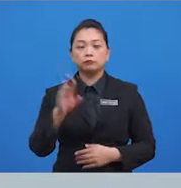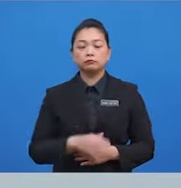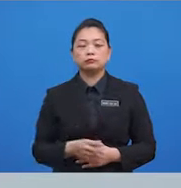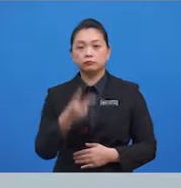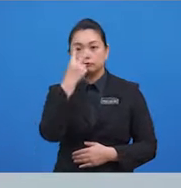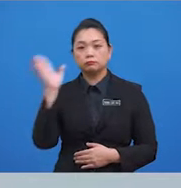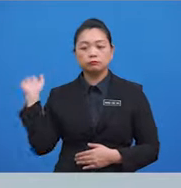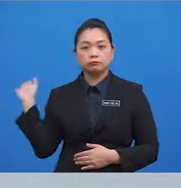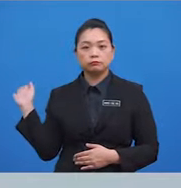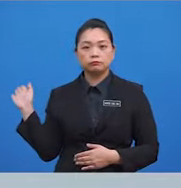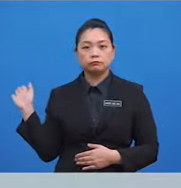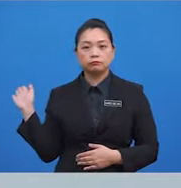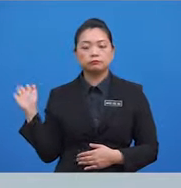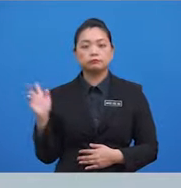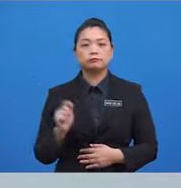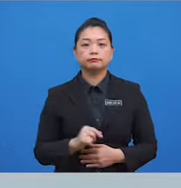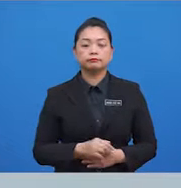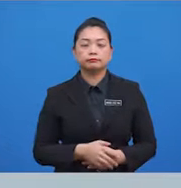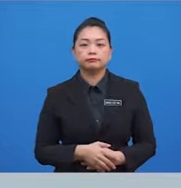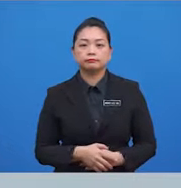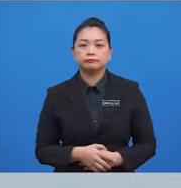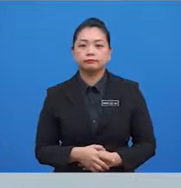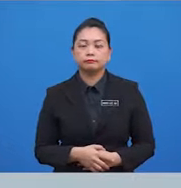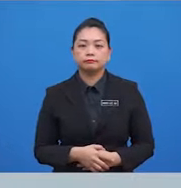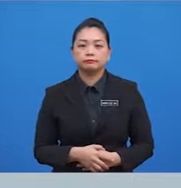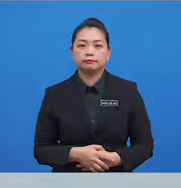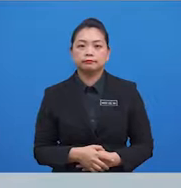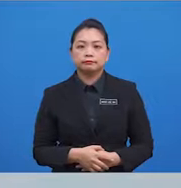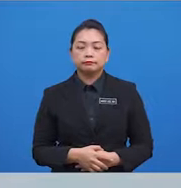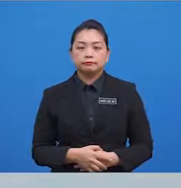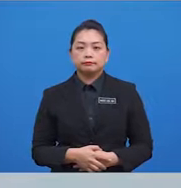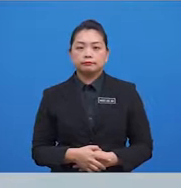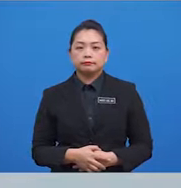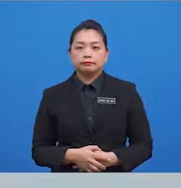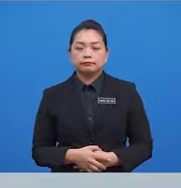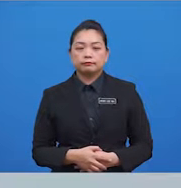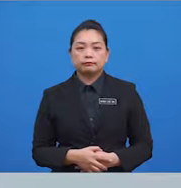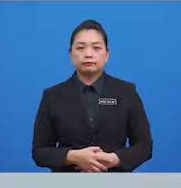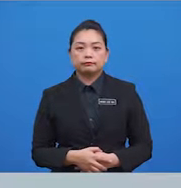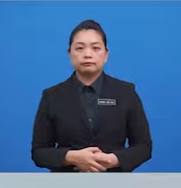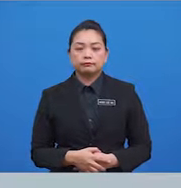kurungan 1/2 darab tapak darab tinggi.